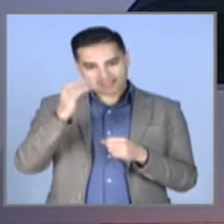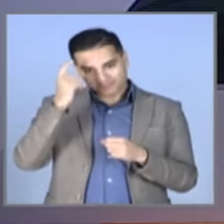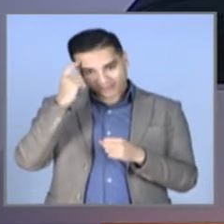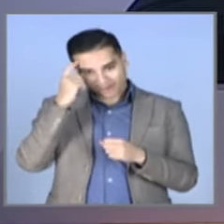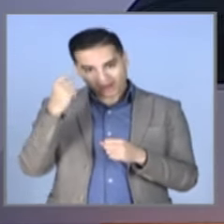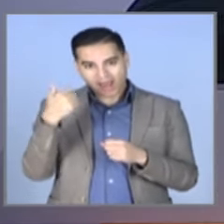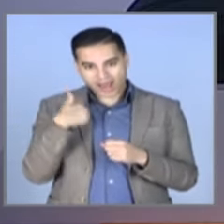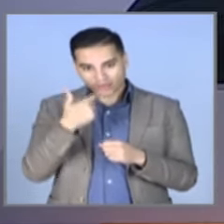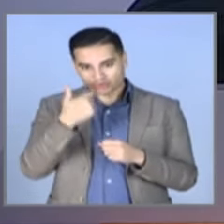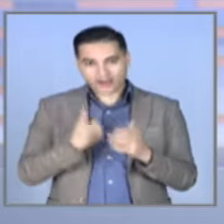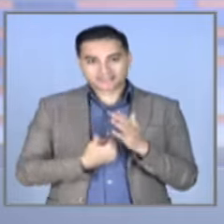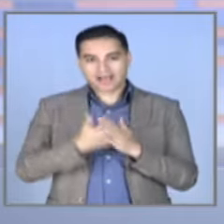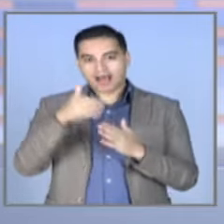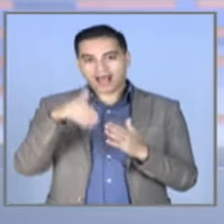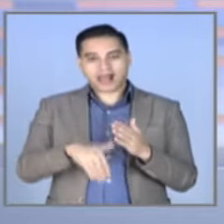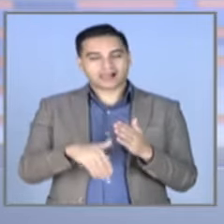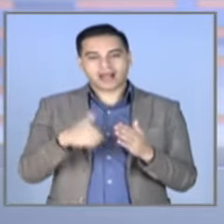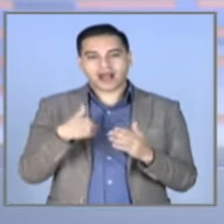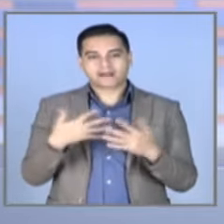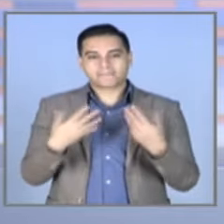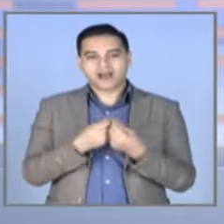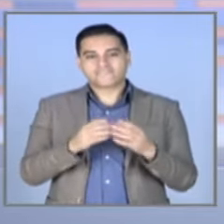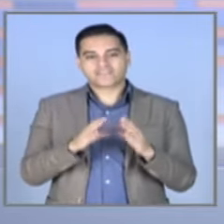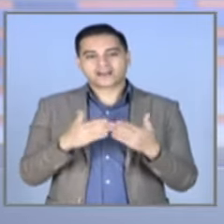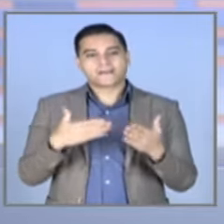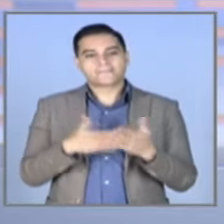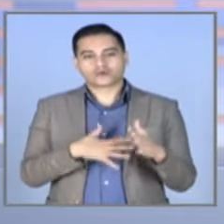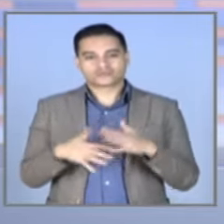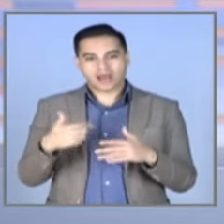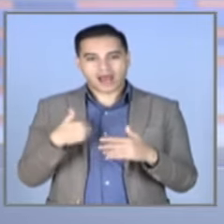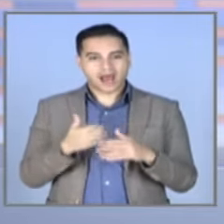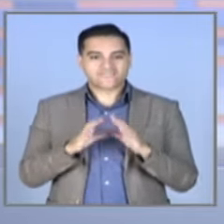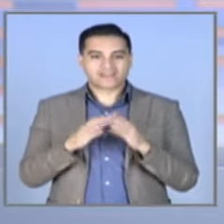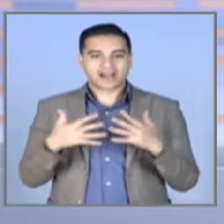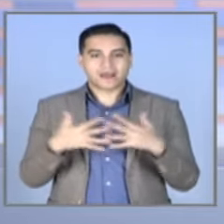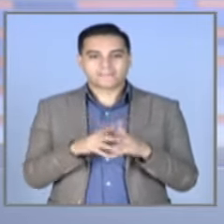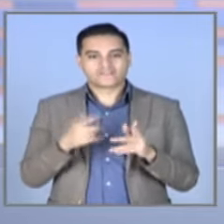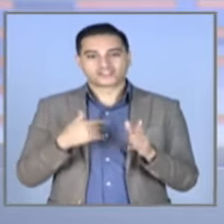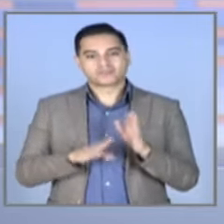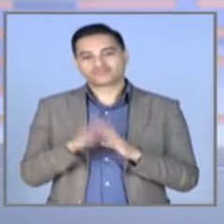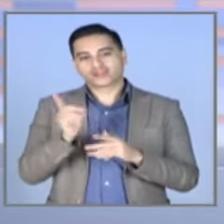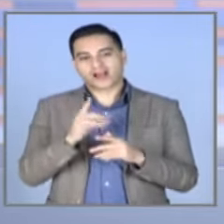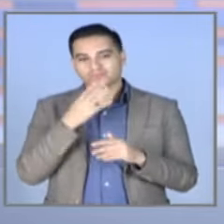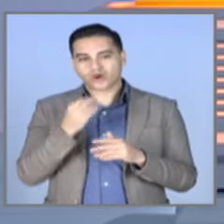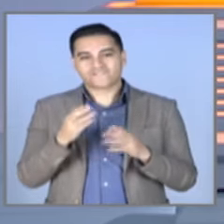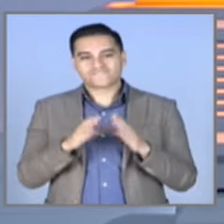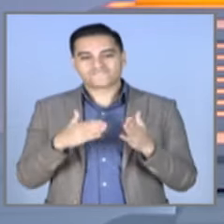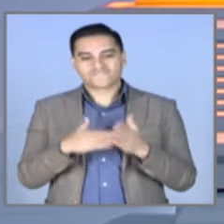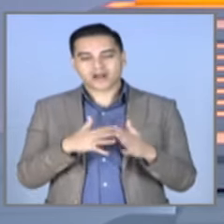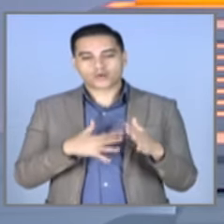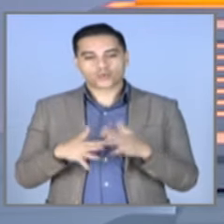عارف ان انا ما نجحتش لوحدي، انا نجحت بفريق العمل. انا من غير فريق العمل ما نجحش. صحيح. بالعكس،